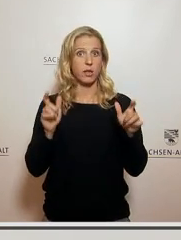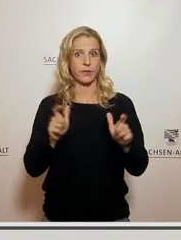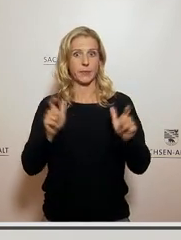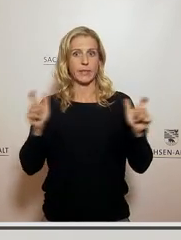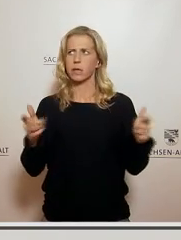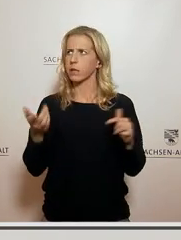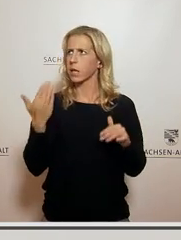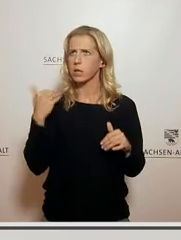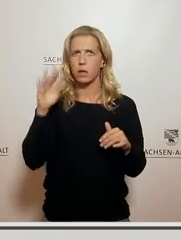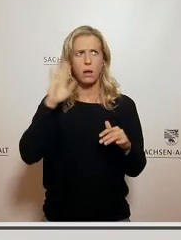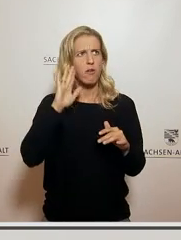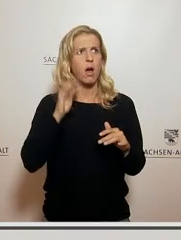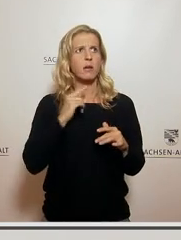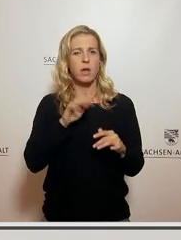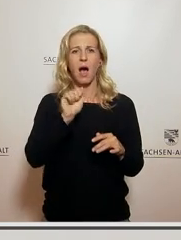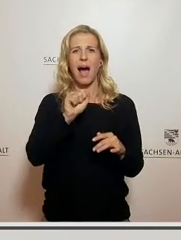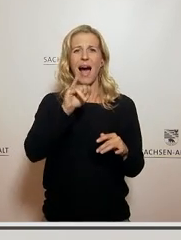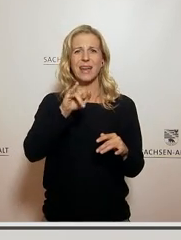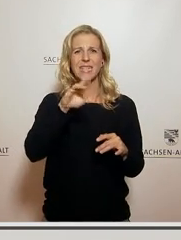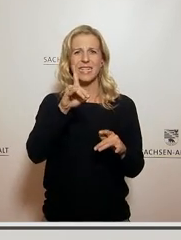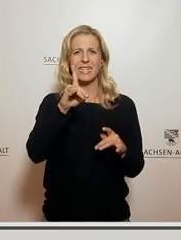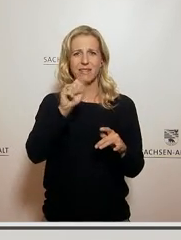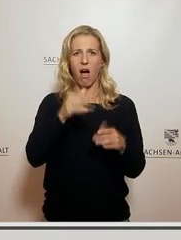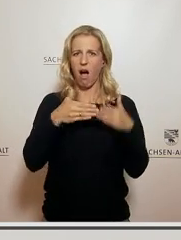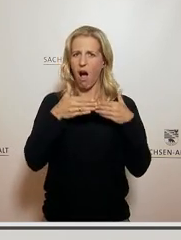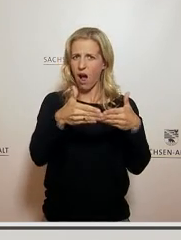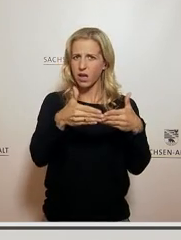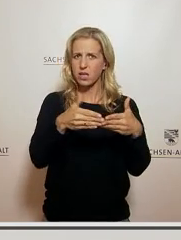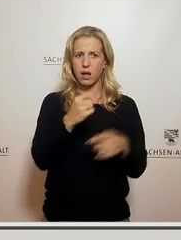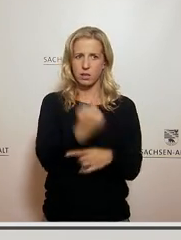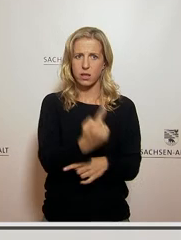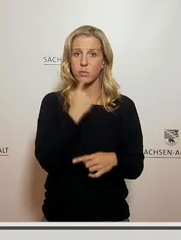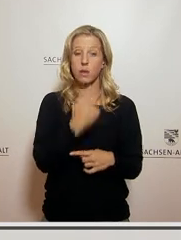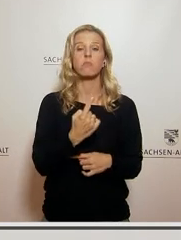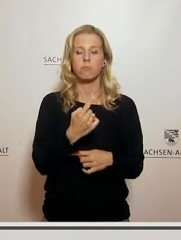habe ich gehört, die AIDA sagen, es geht nur noch darum,